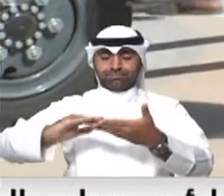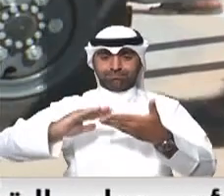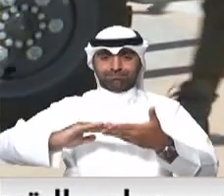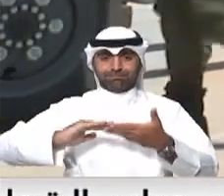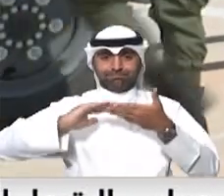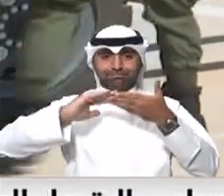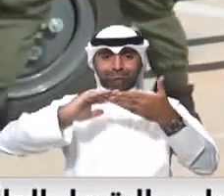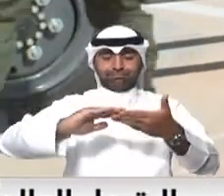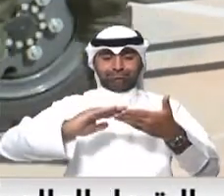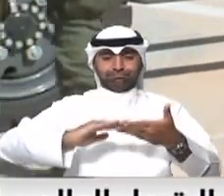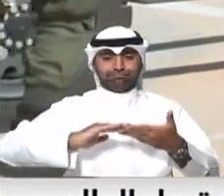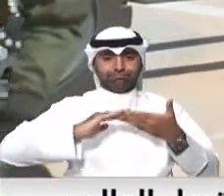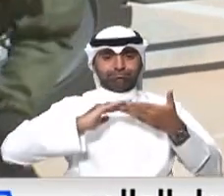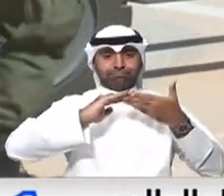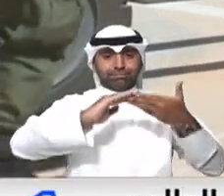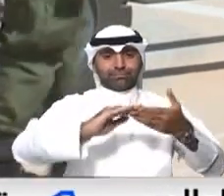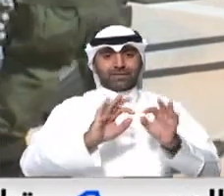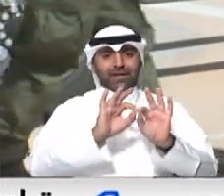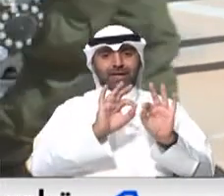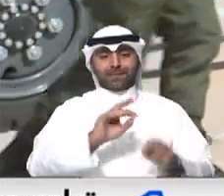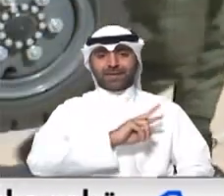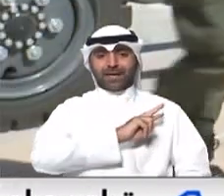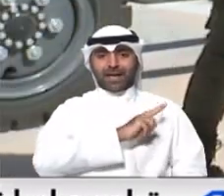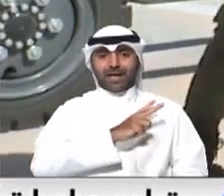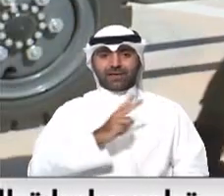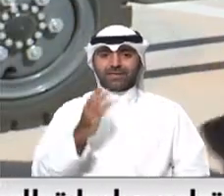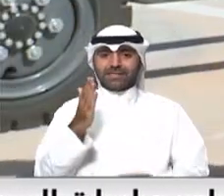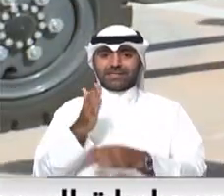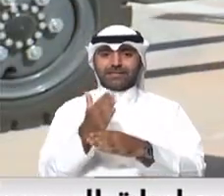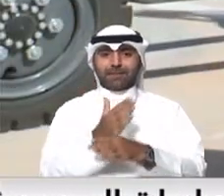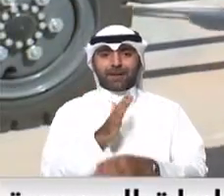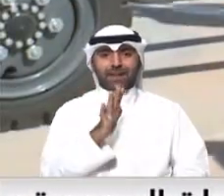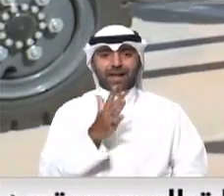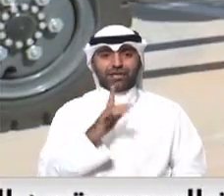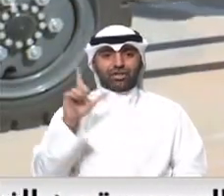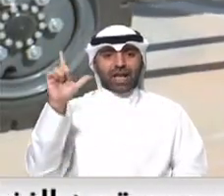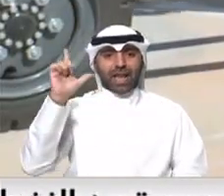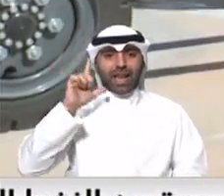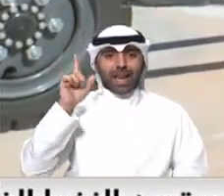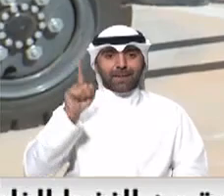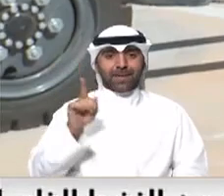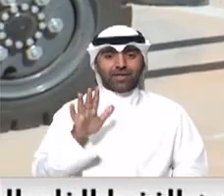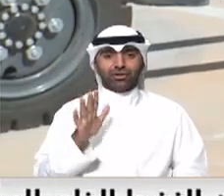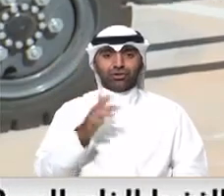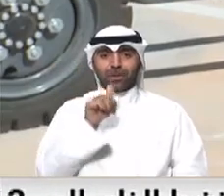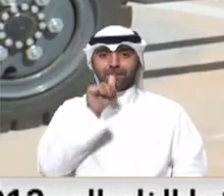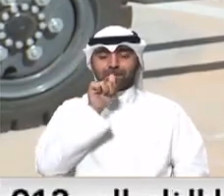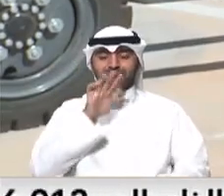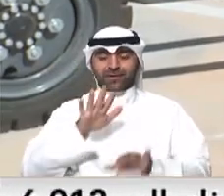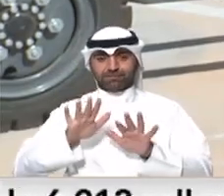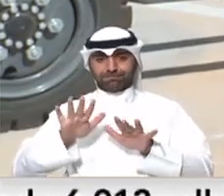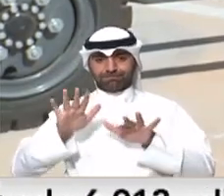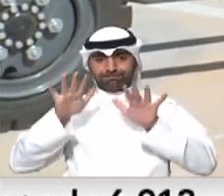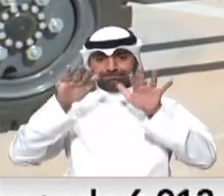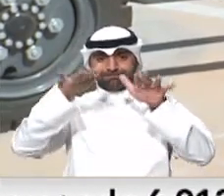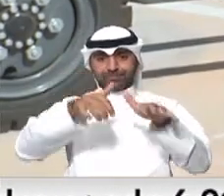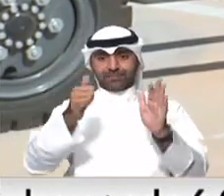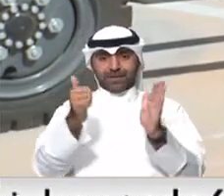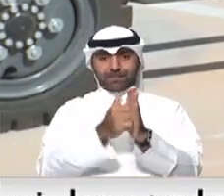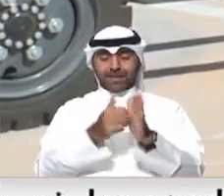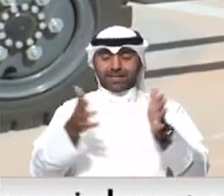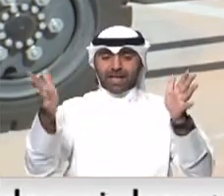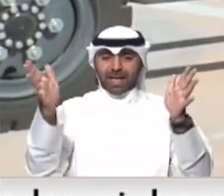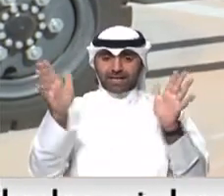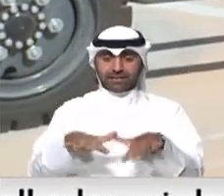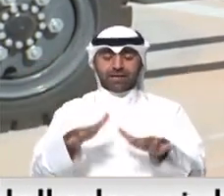أسرة طبية وأكفان وبطانيات، وبهذا تكون إجمالي المساعدات الكويتية للأشقاء في دولة ليبيا